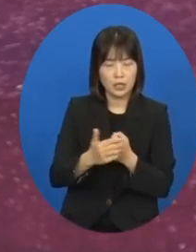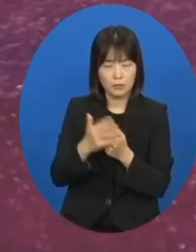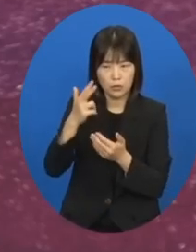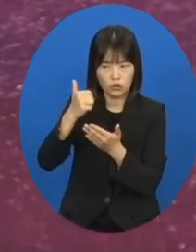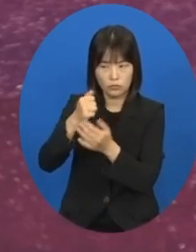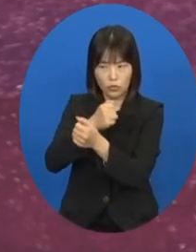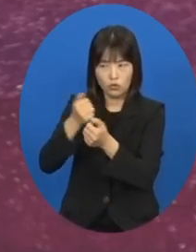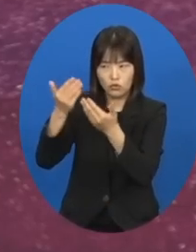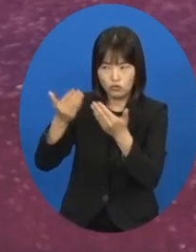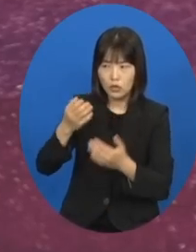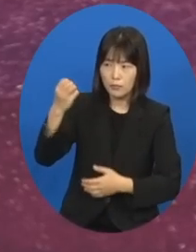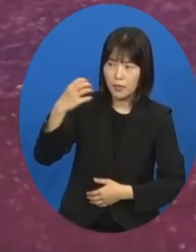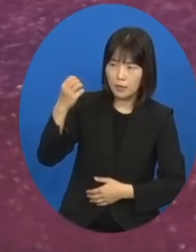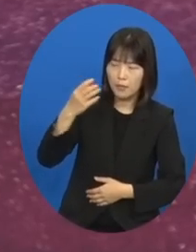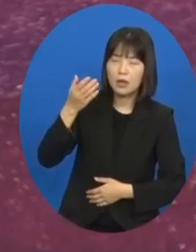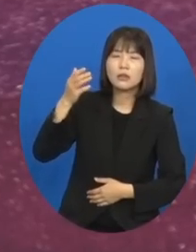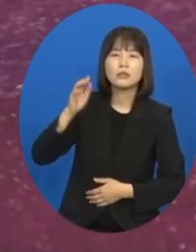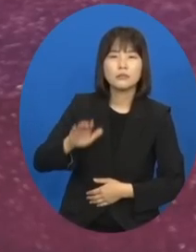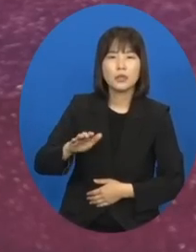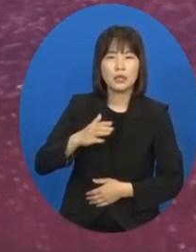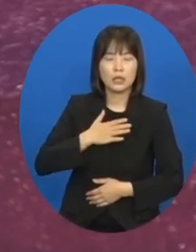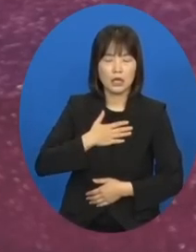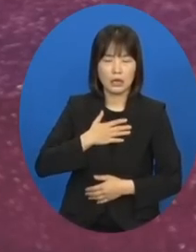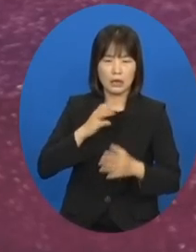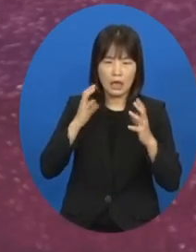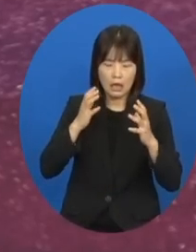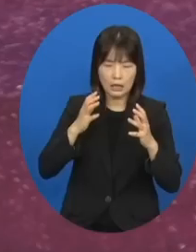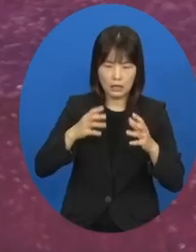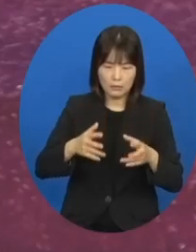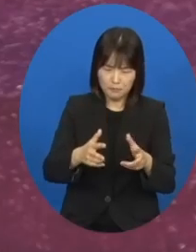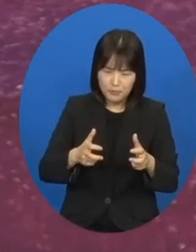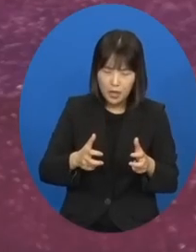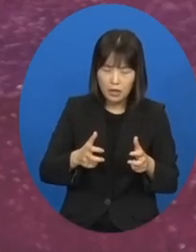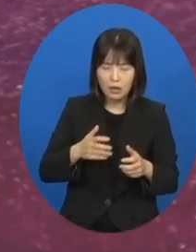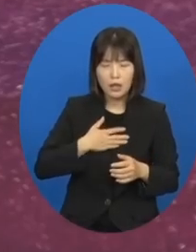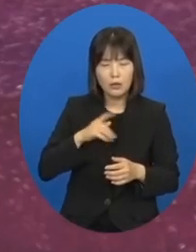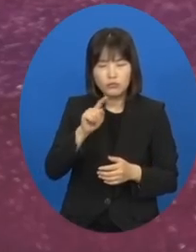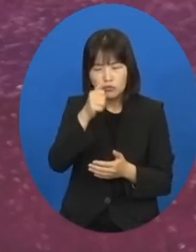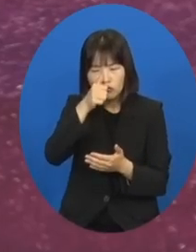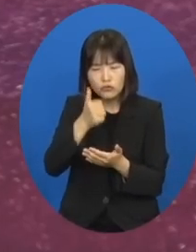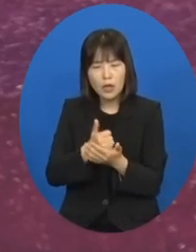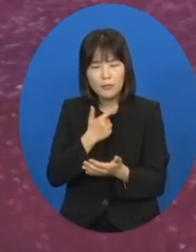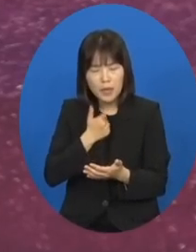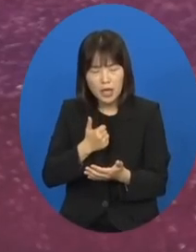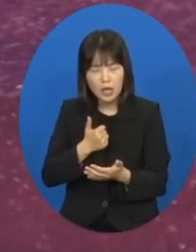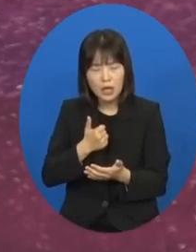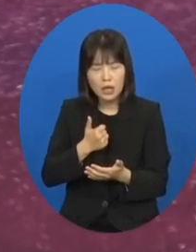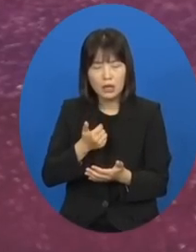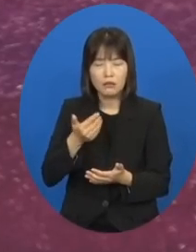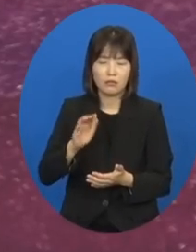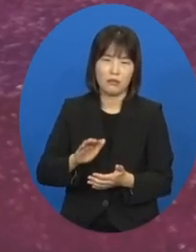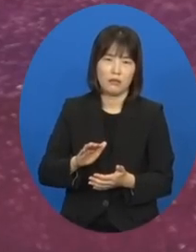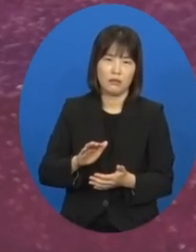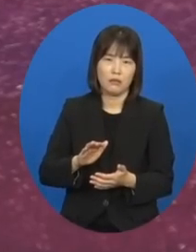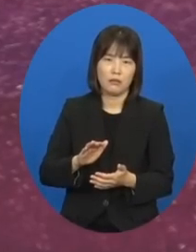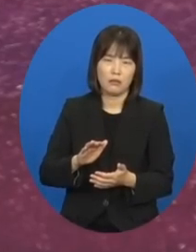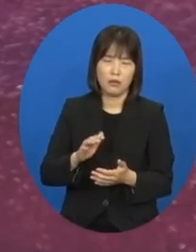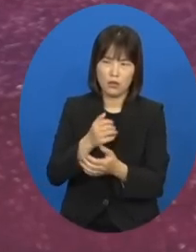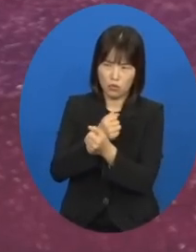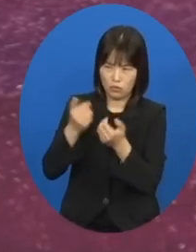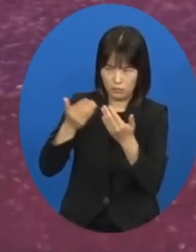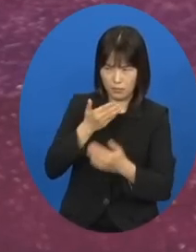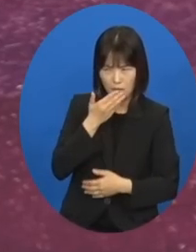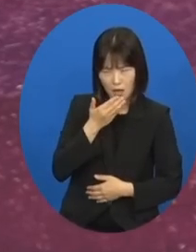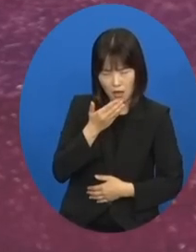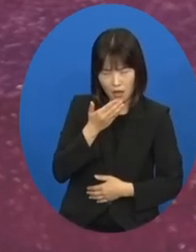용서하신다고 말씀을 해도 아 내가 낙태를 했는데 내가 무슨 죄를 졌는데 내가 그런 끔찍한 죄를 지었는데 어떻게 내가 용서를 받을 수